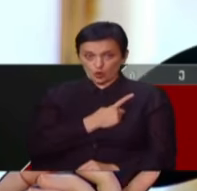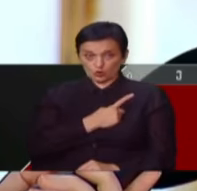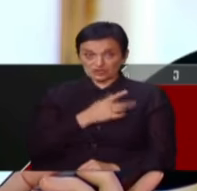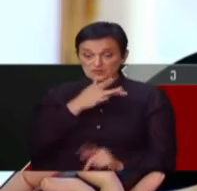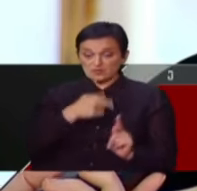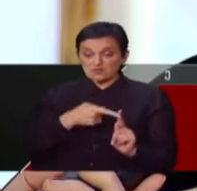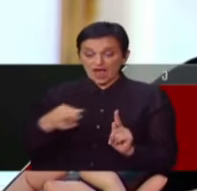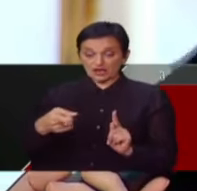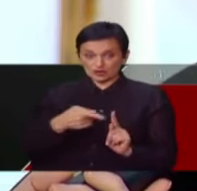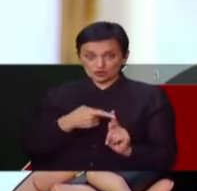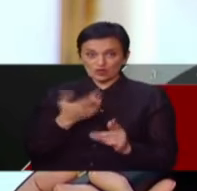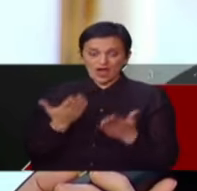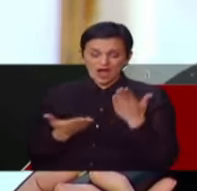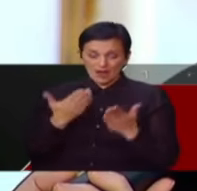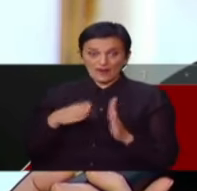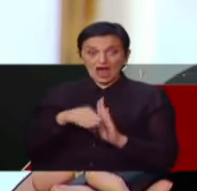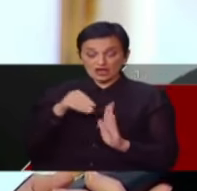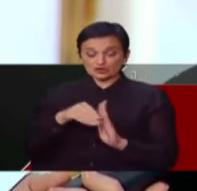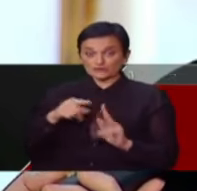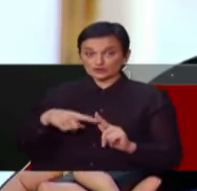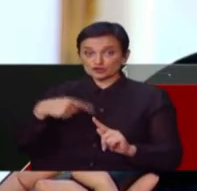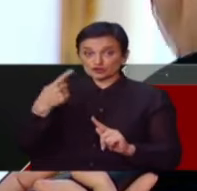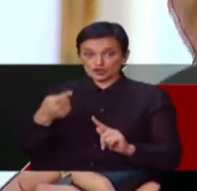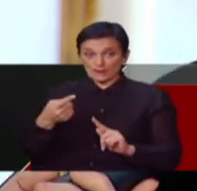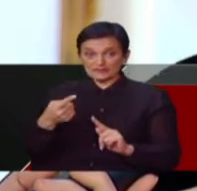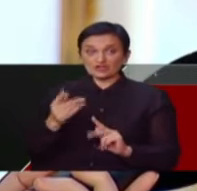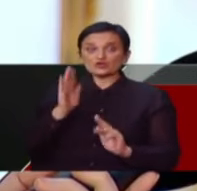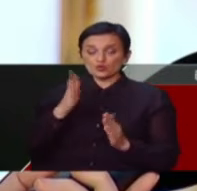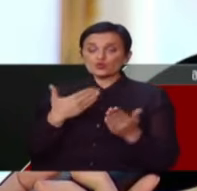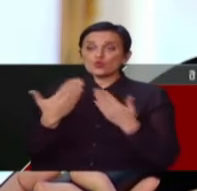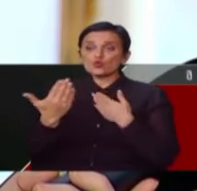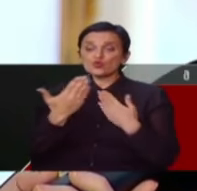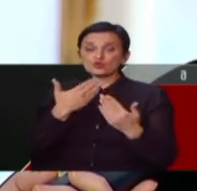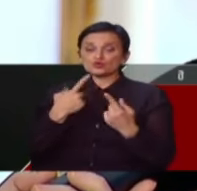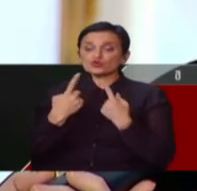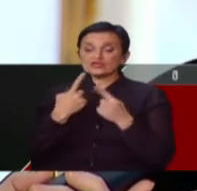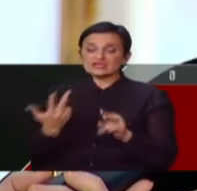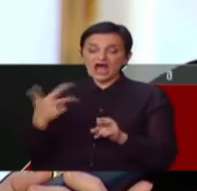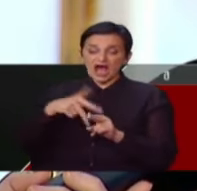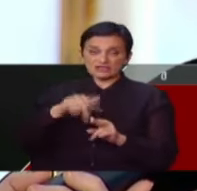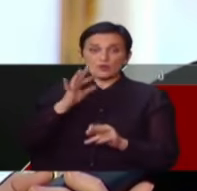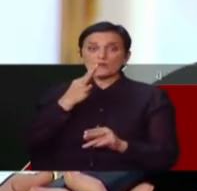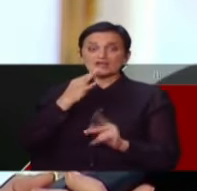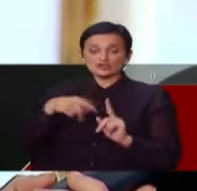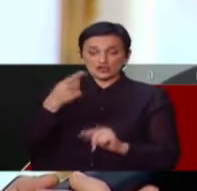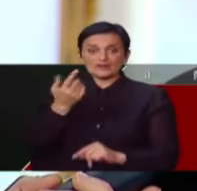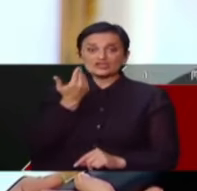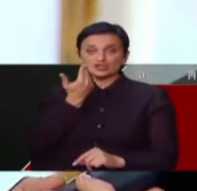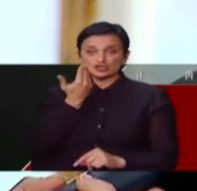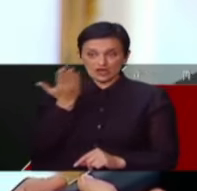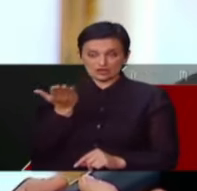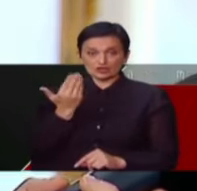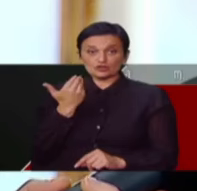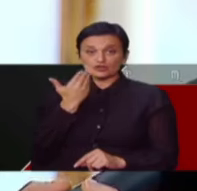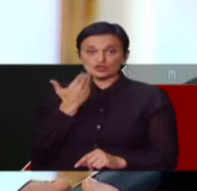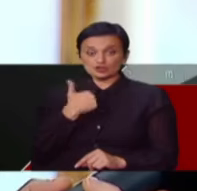უახლოეს პერიოდში, ალბათ სავარაუდო არჩევნების შემდეგ, გადატვირთვა მოხდება ურთიერთობებისა და შემდეგ ალბათ შეხრცხვებათ